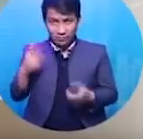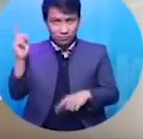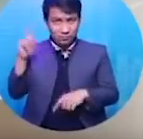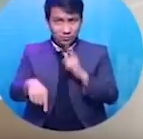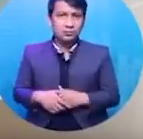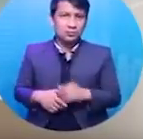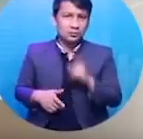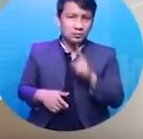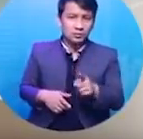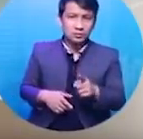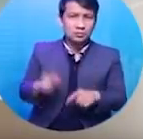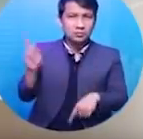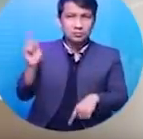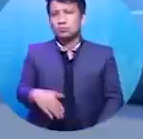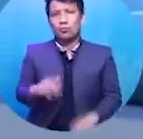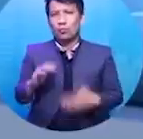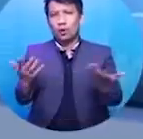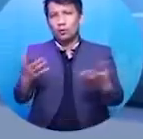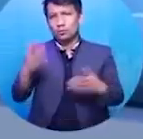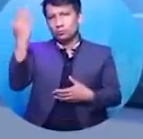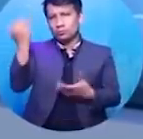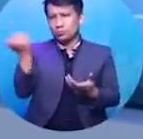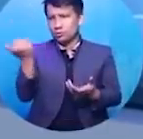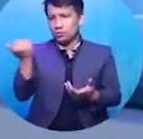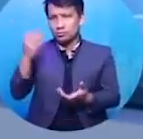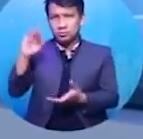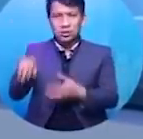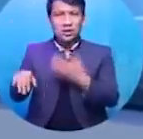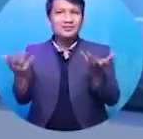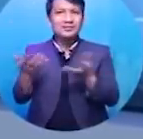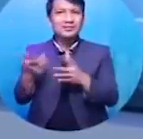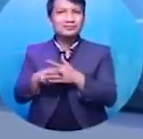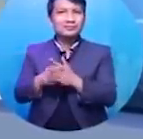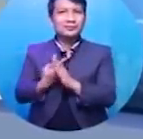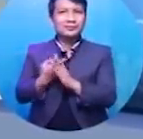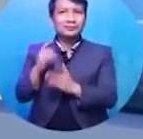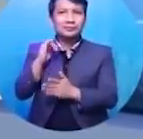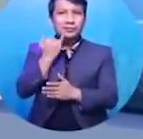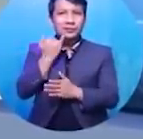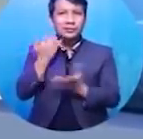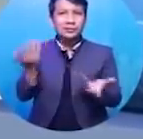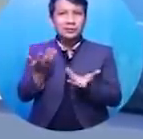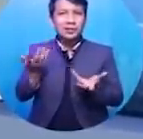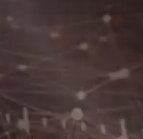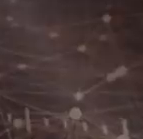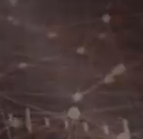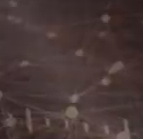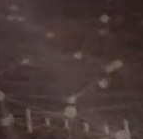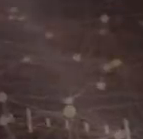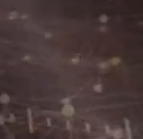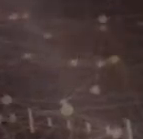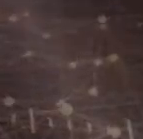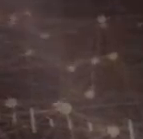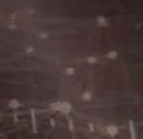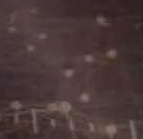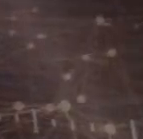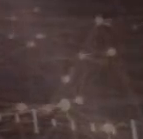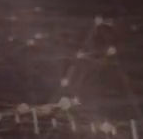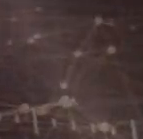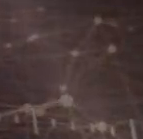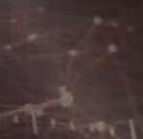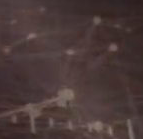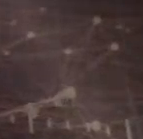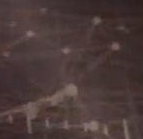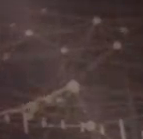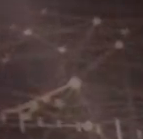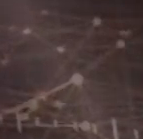totoo? Sir, hindi po. So, saan ang galing yung kanyang pagseselos? Anong pinagbabasehan niya? Ba't siya nagseselos? Sir, ano po, ang alam ko po,